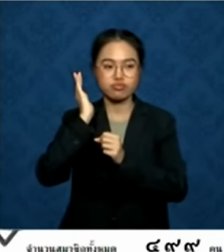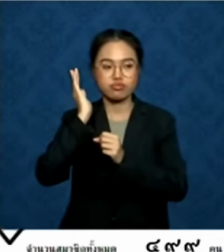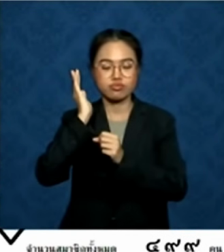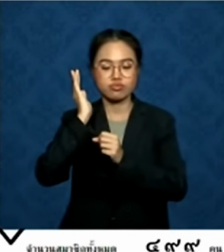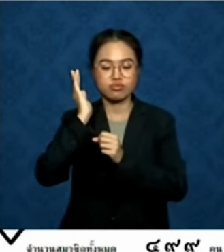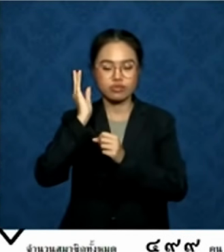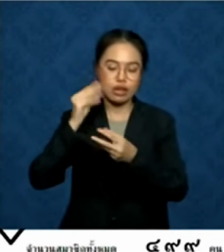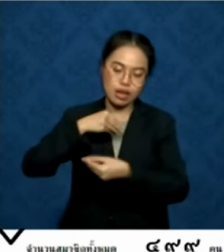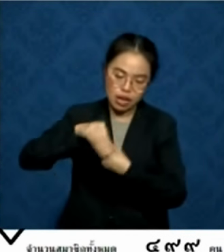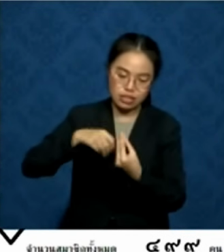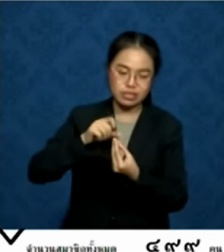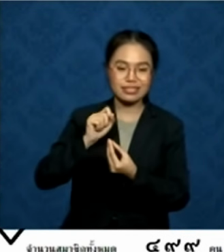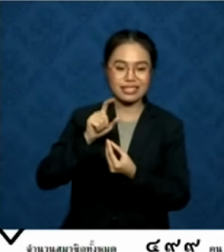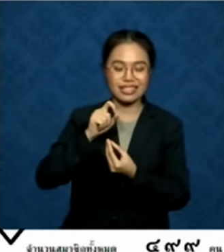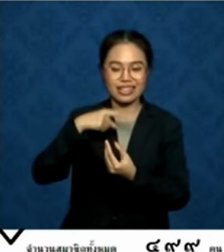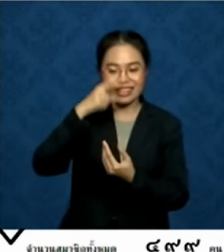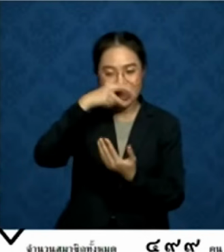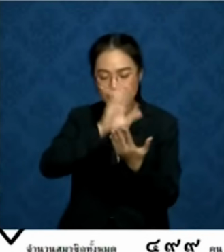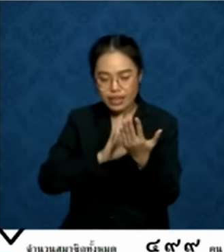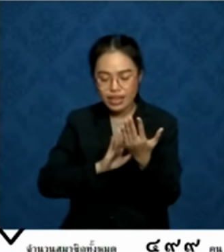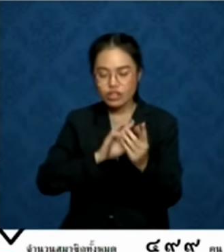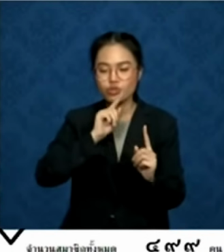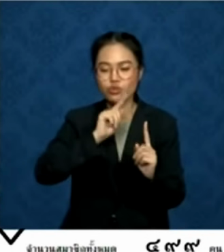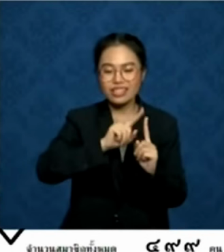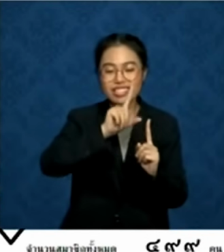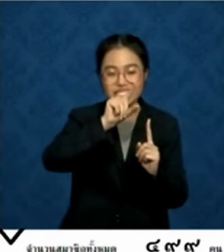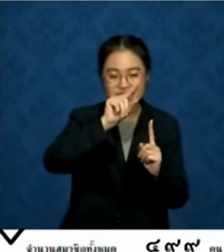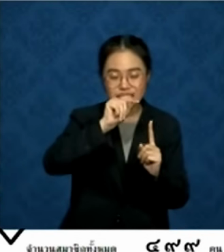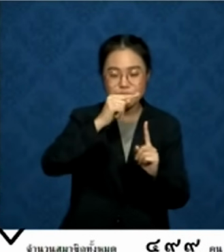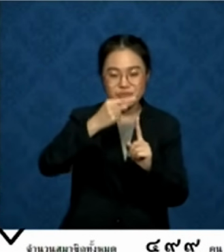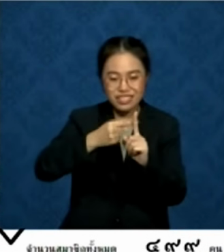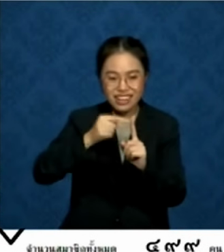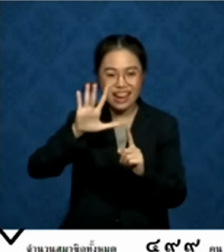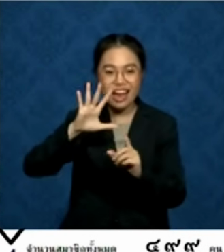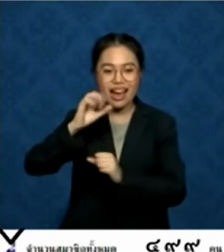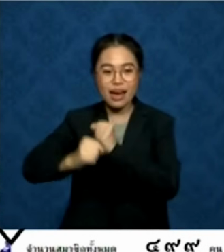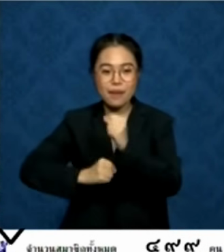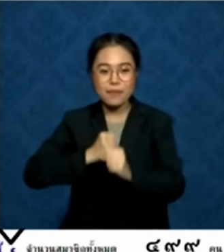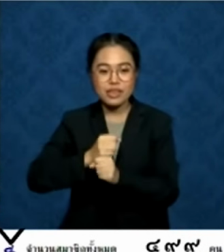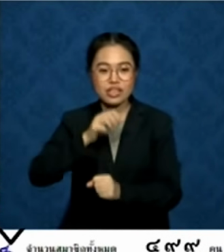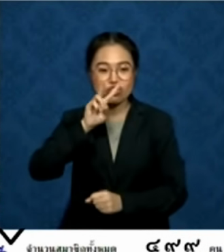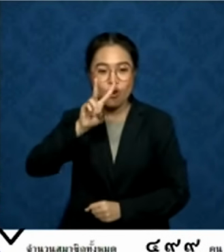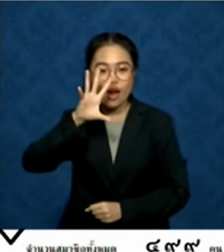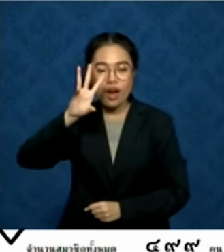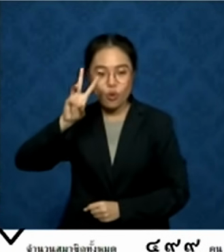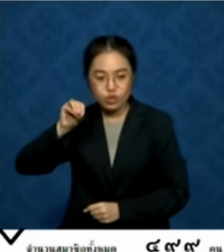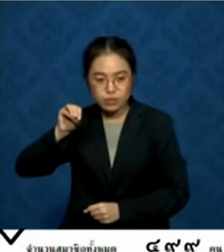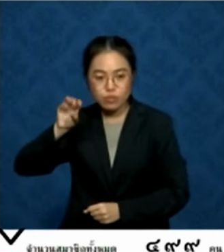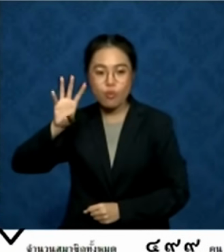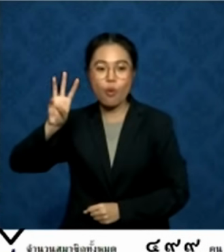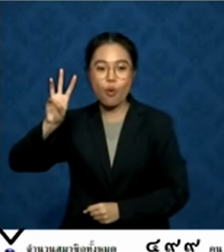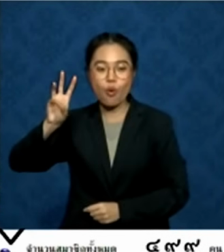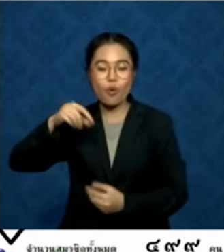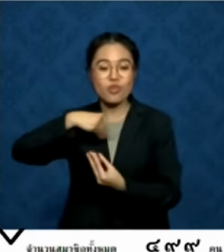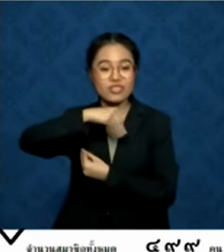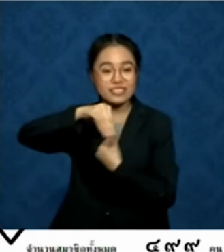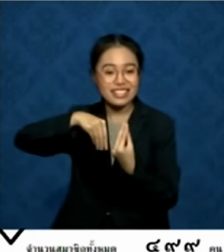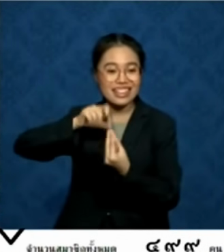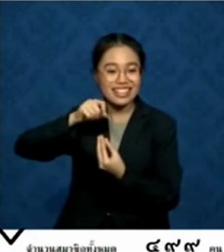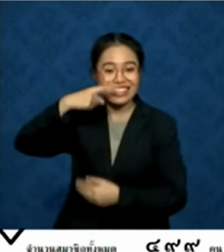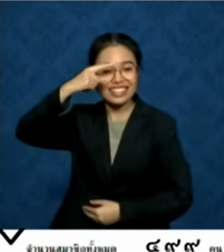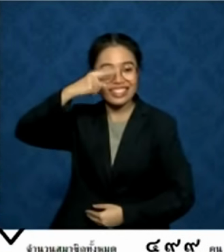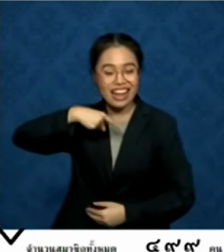เศรษฐกิจและสังคมแห่งชาติณวันที่20พฤศจิกายน2566เศรษฐกิจไทยในปี